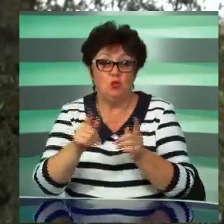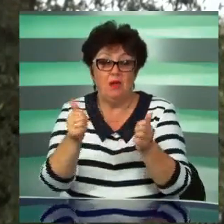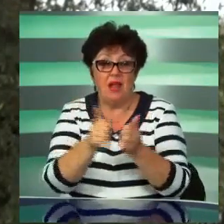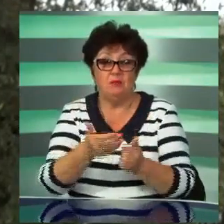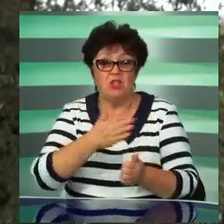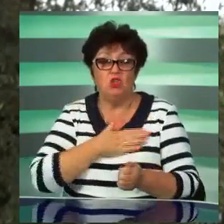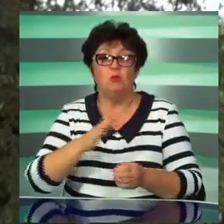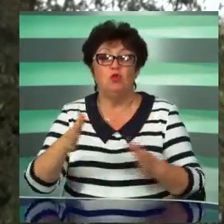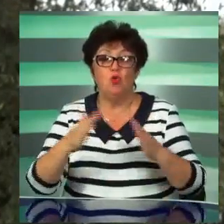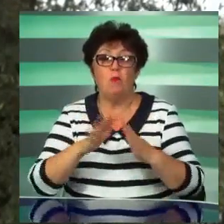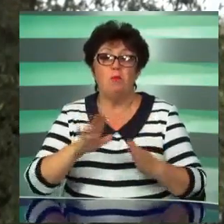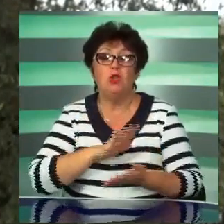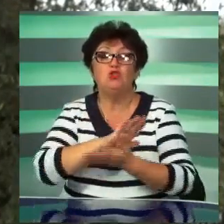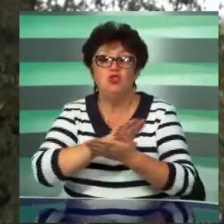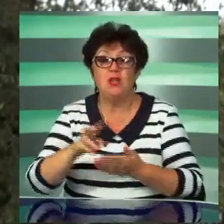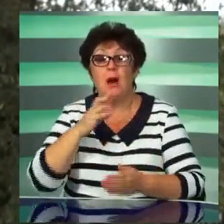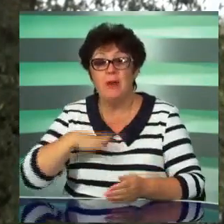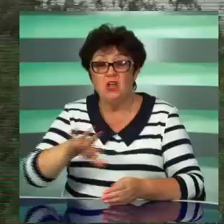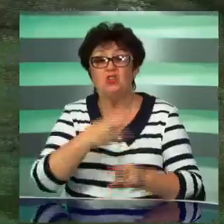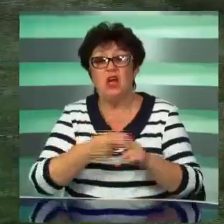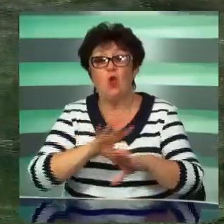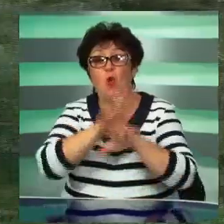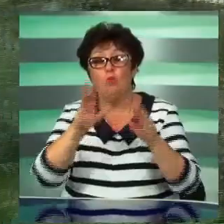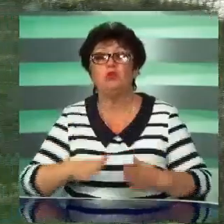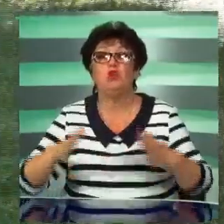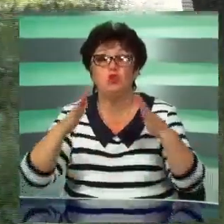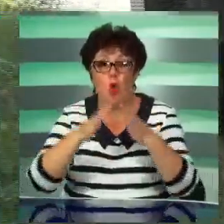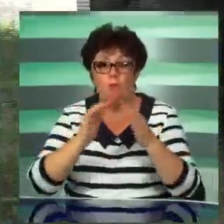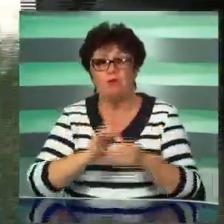домом стало чисто. Обрядочно в наш общий дом.